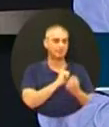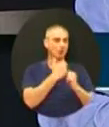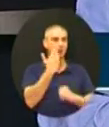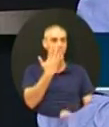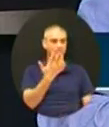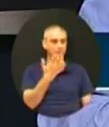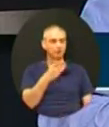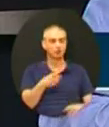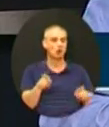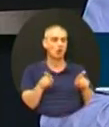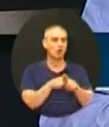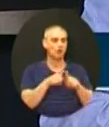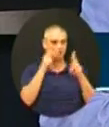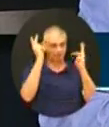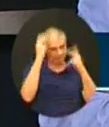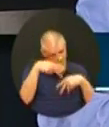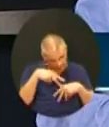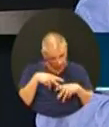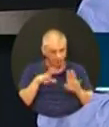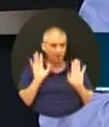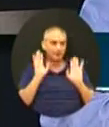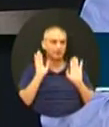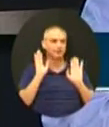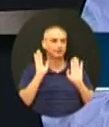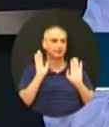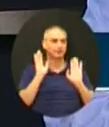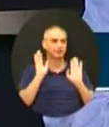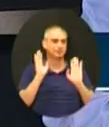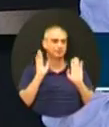חמש, זו אותה אמנה, זו אותה אמנה